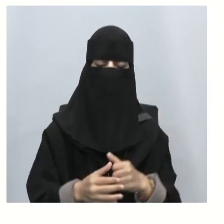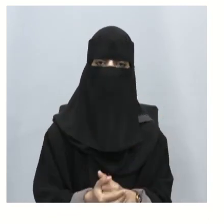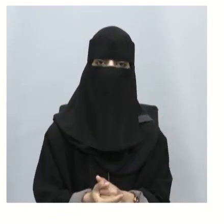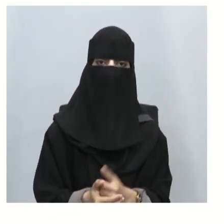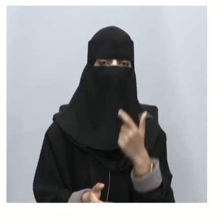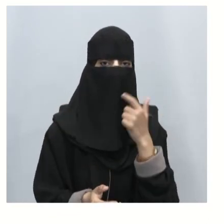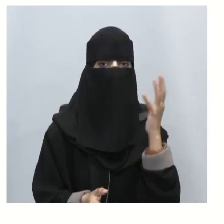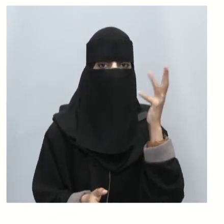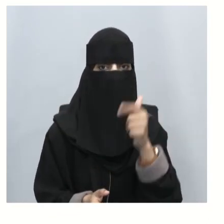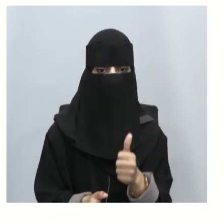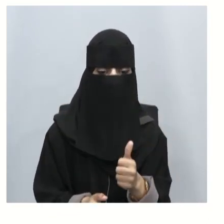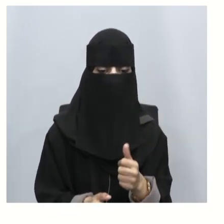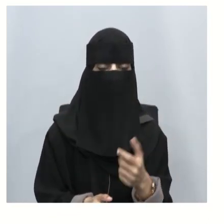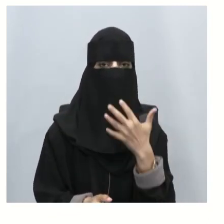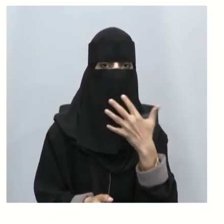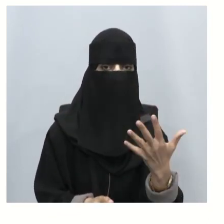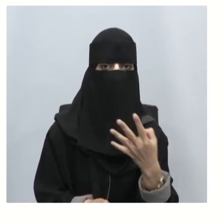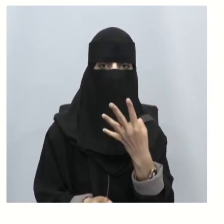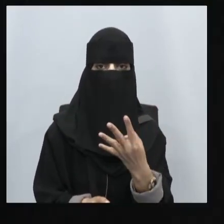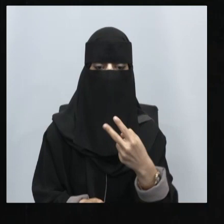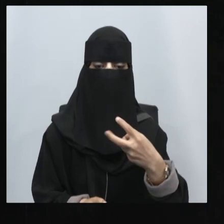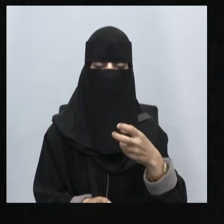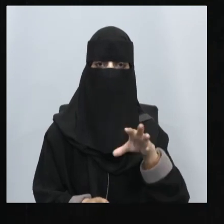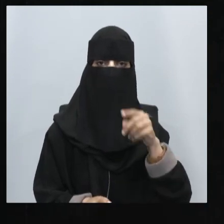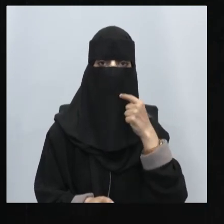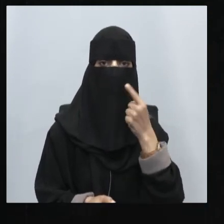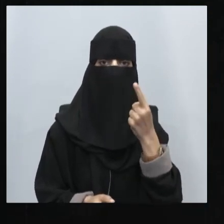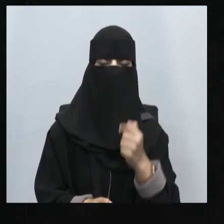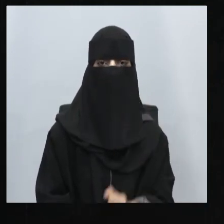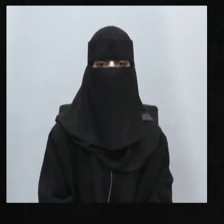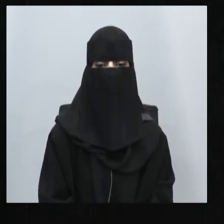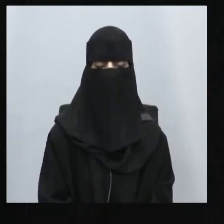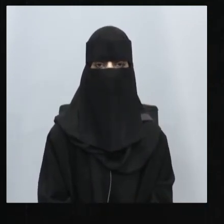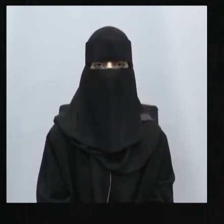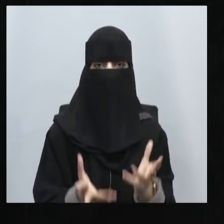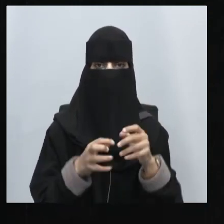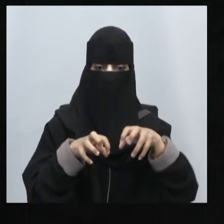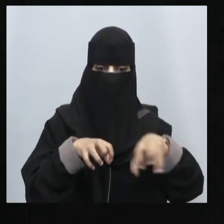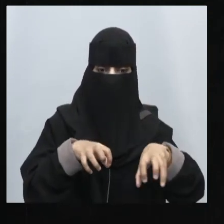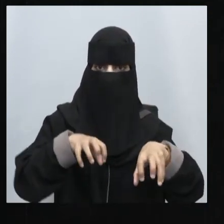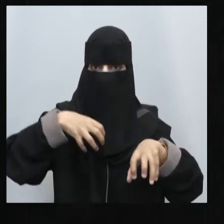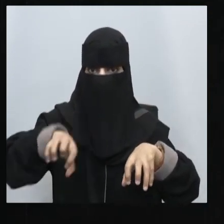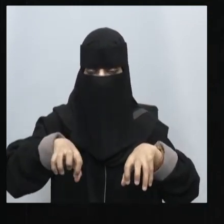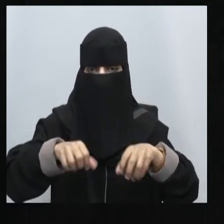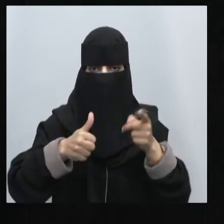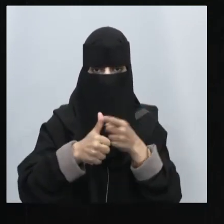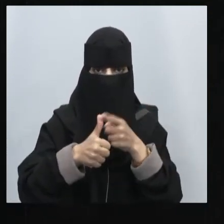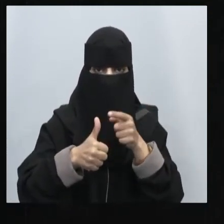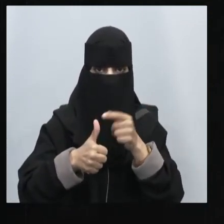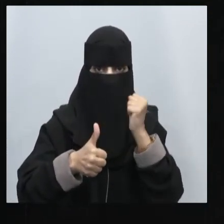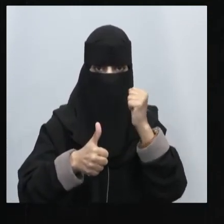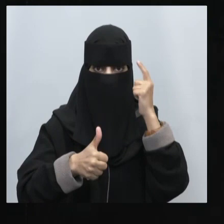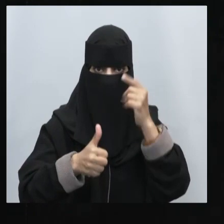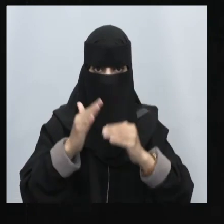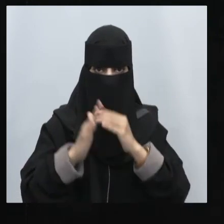بلغت 524 عاما لذلك العصر العباسي انقسم الى عصرين في بدايته كان